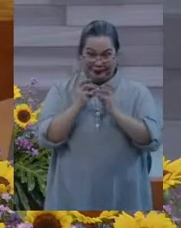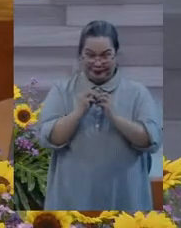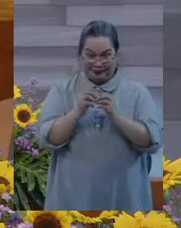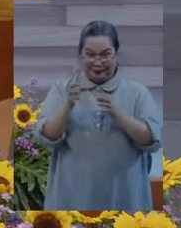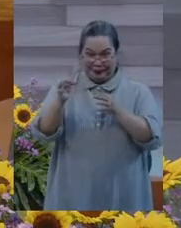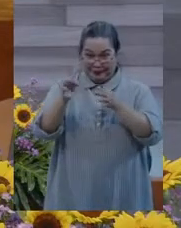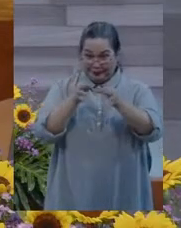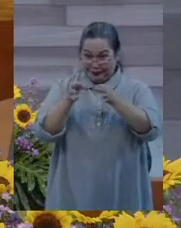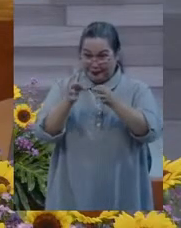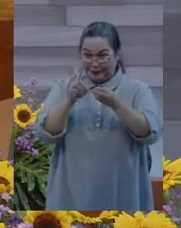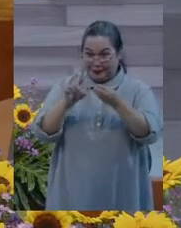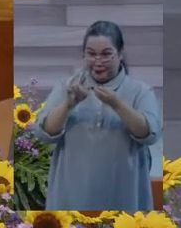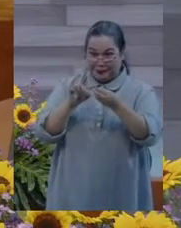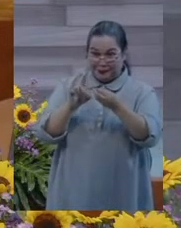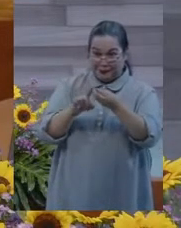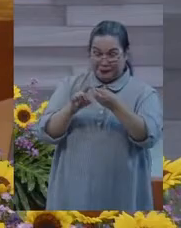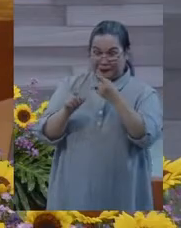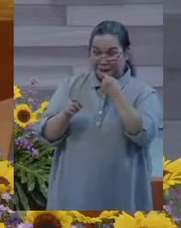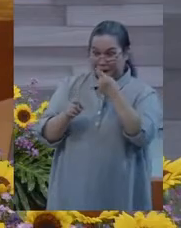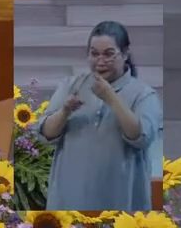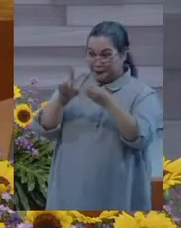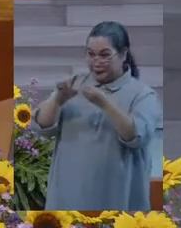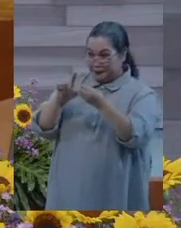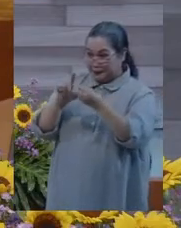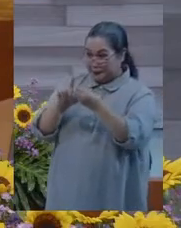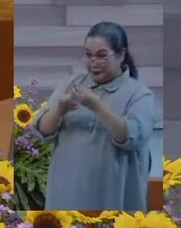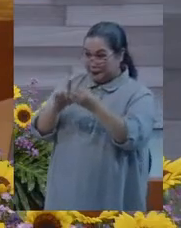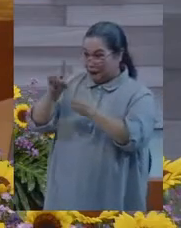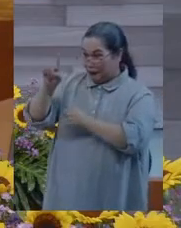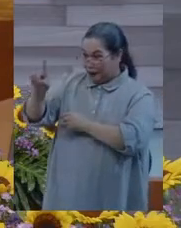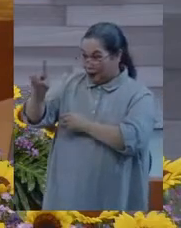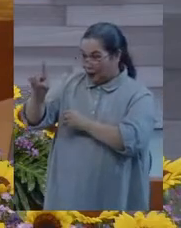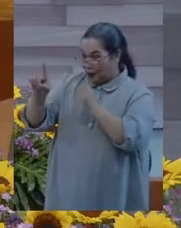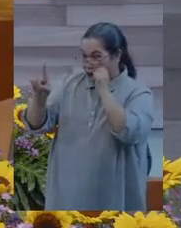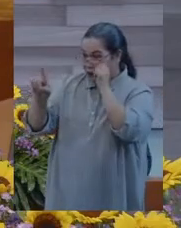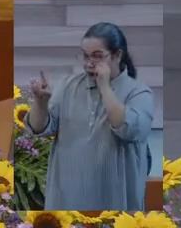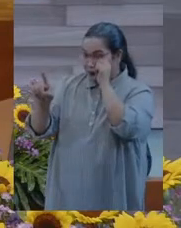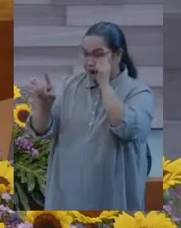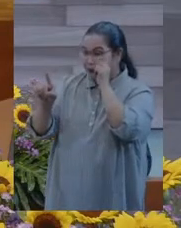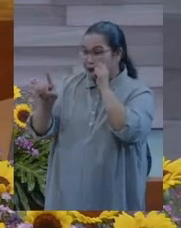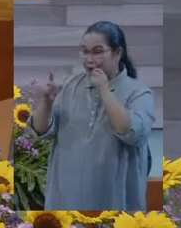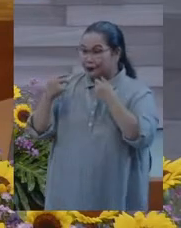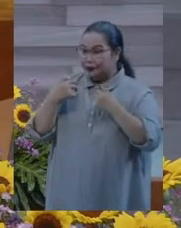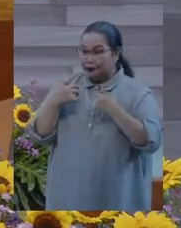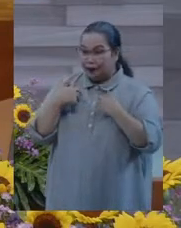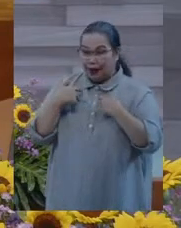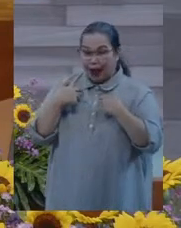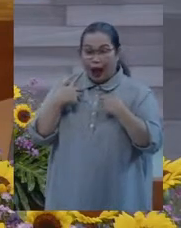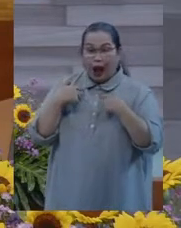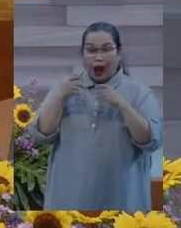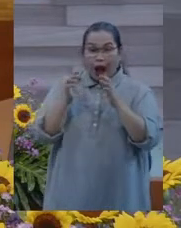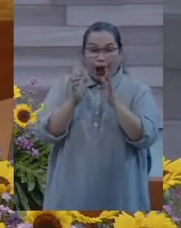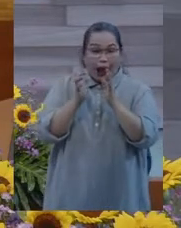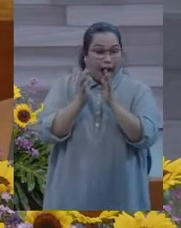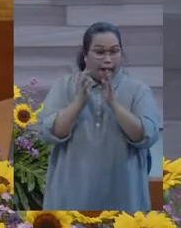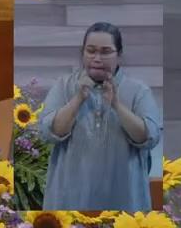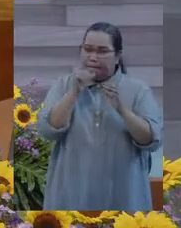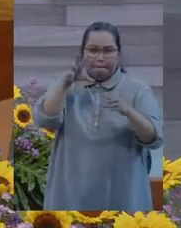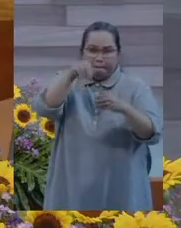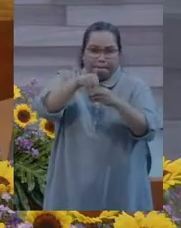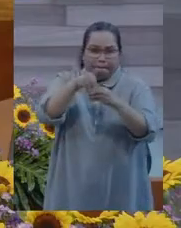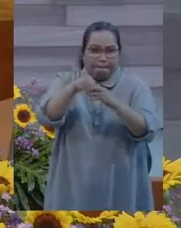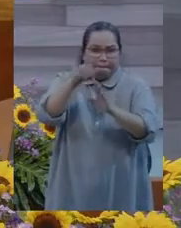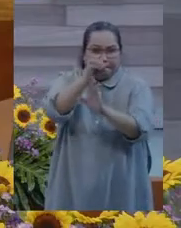kinekwento dito ay napapaloob sa isang apocryphal book. Hindi po siya kasama sa